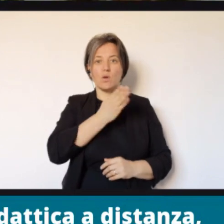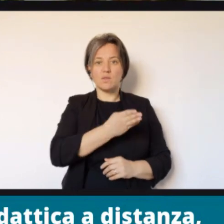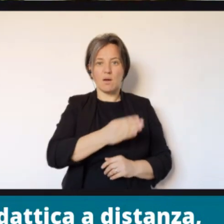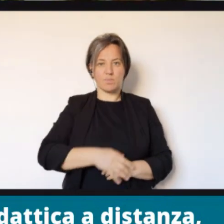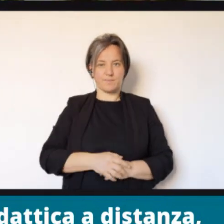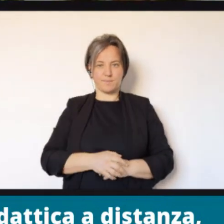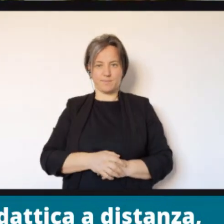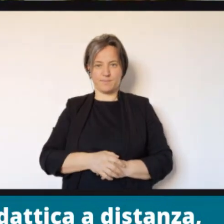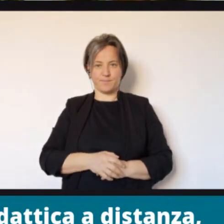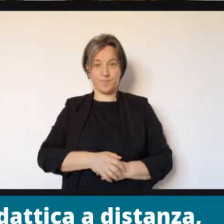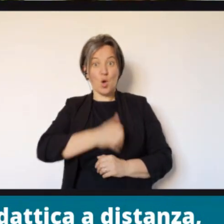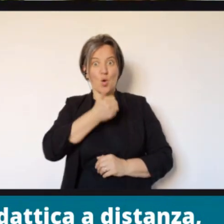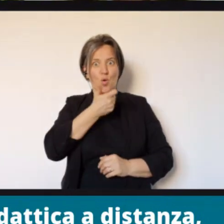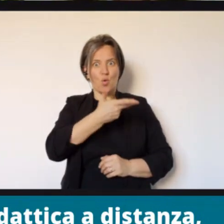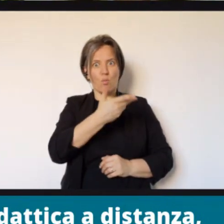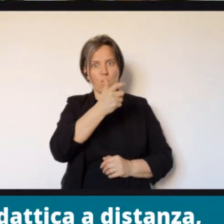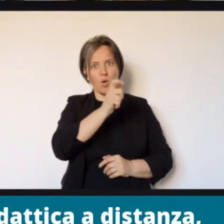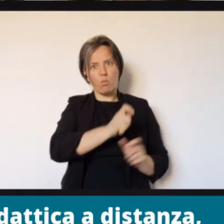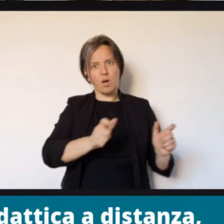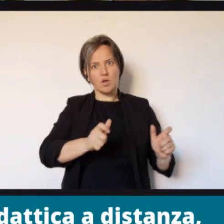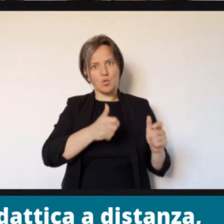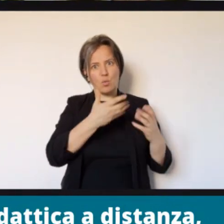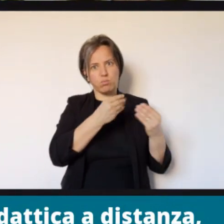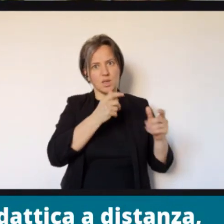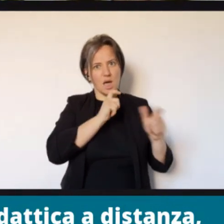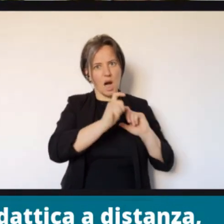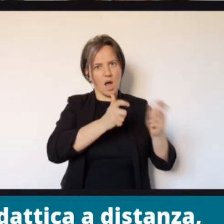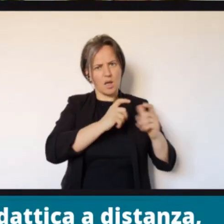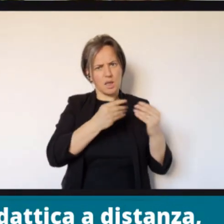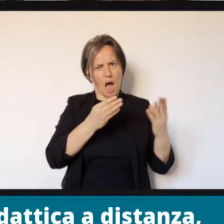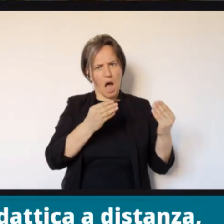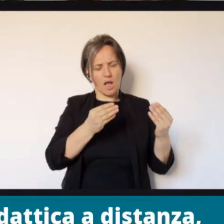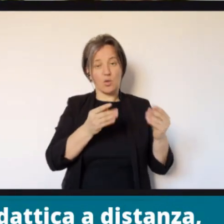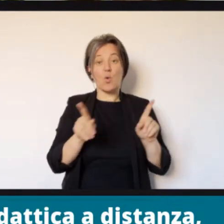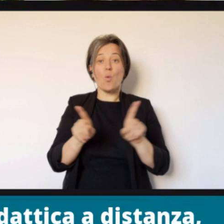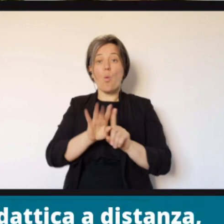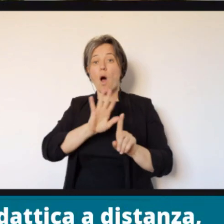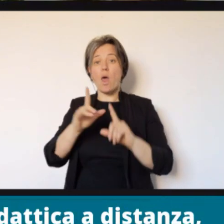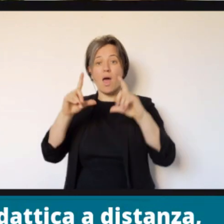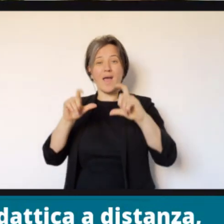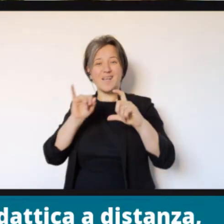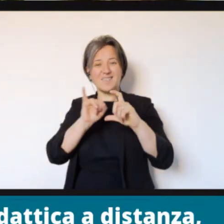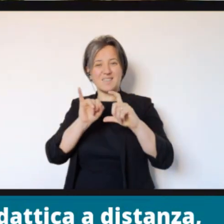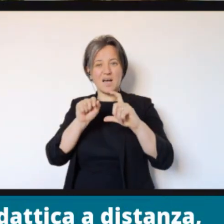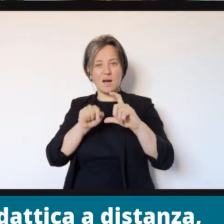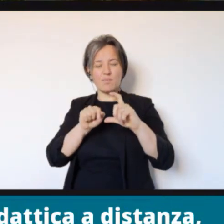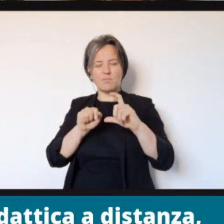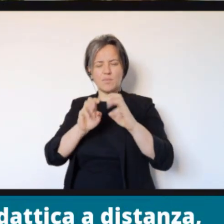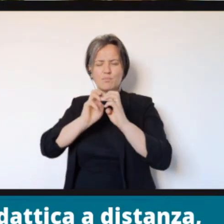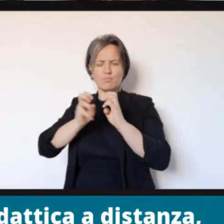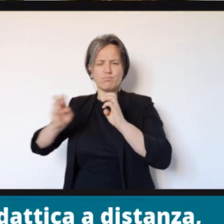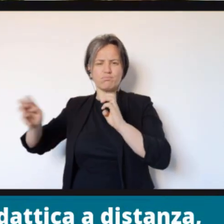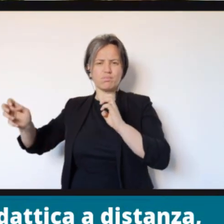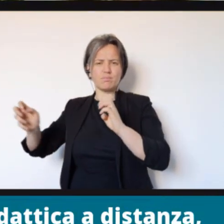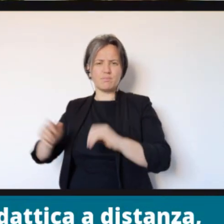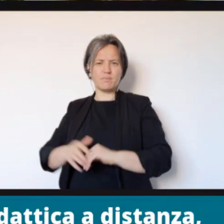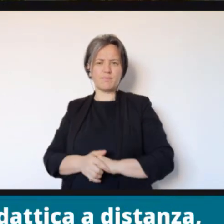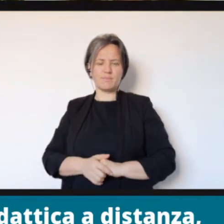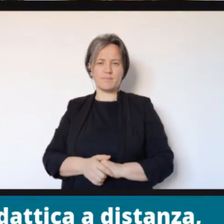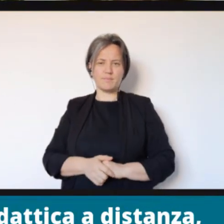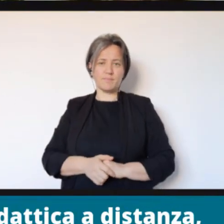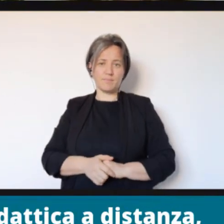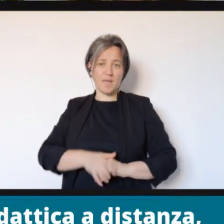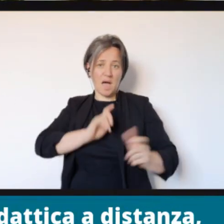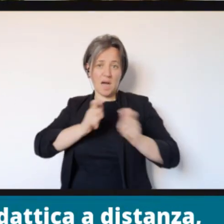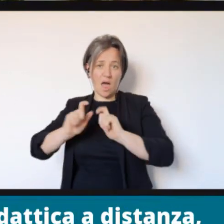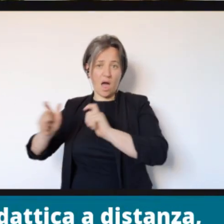che abbiamo. Su WhatsApp gestiamo un numero infinito di relazioni. La stessa cosa su Instagram e così